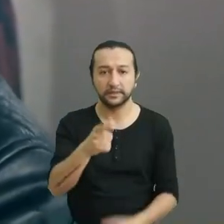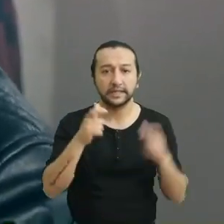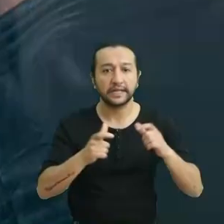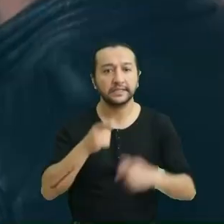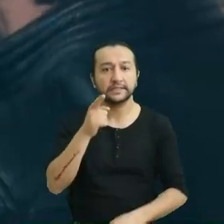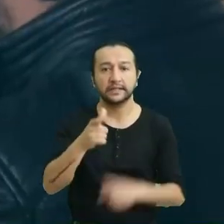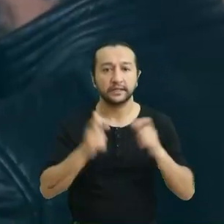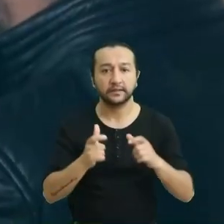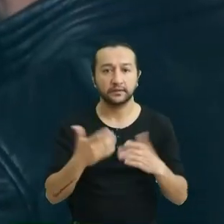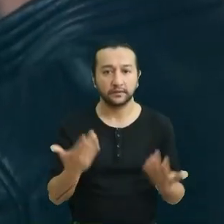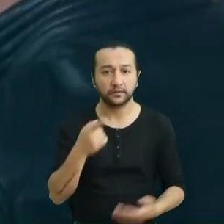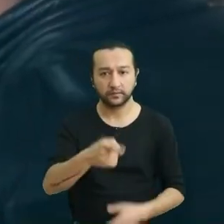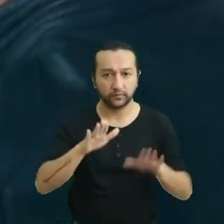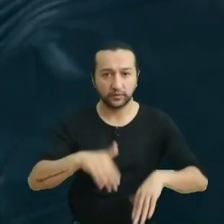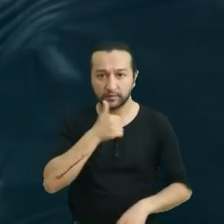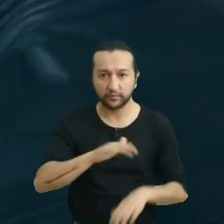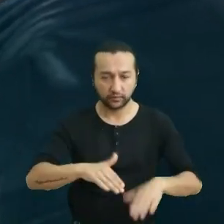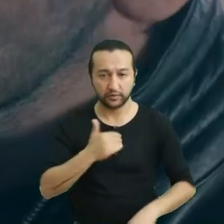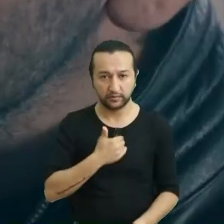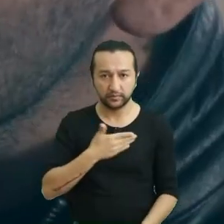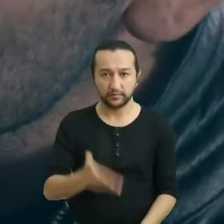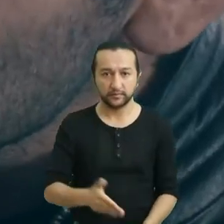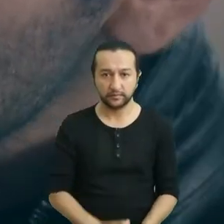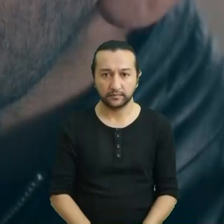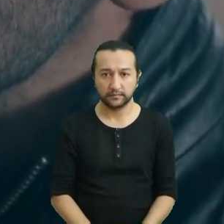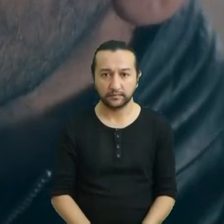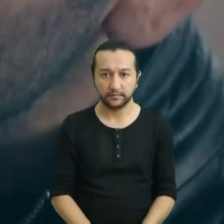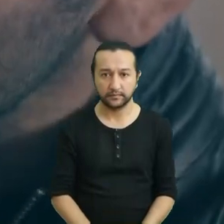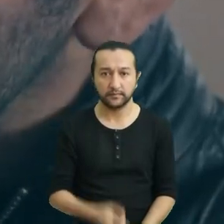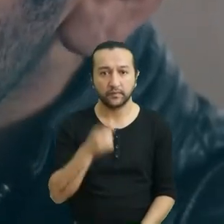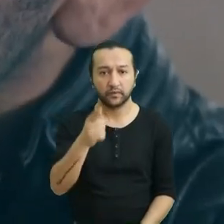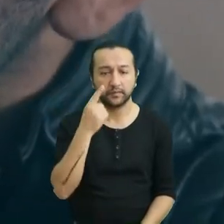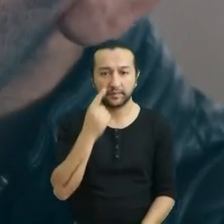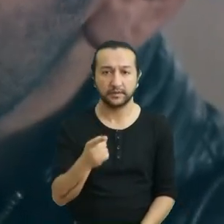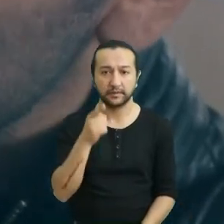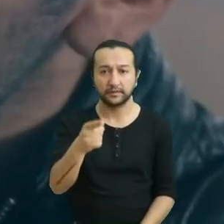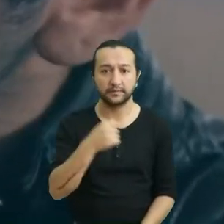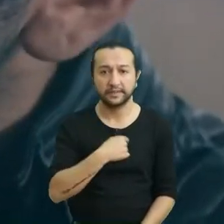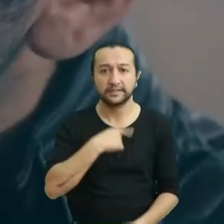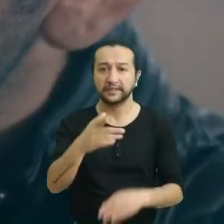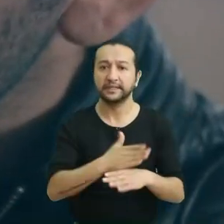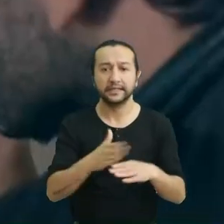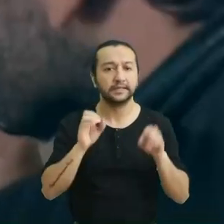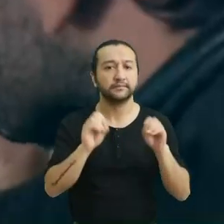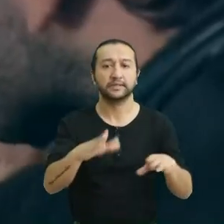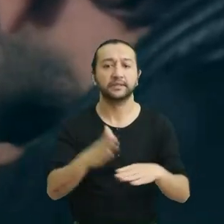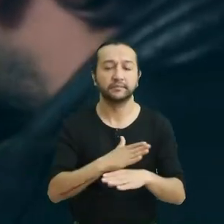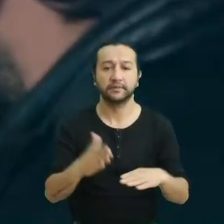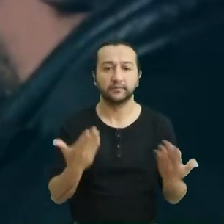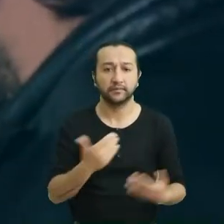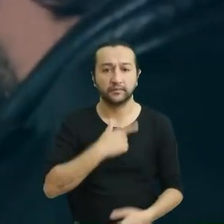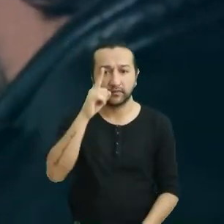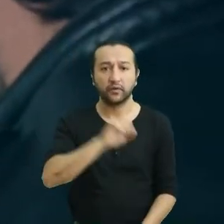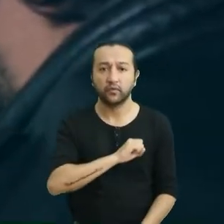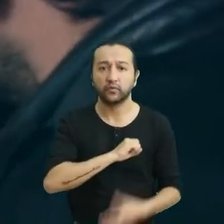Neredesin lan sen? Görürsen abi buradayım. Sırtı duvara yaslı. Ulan biz seni niye saldık? Ben